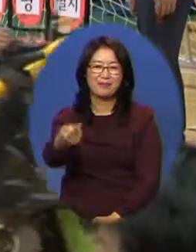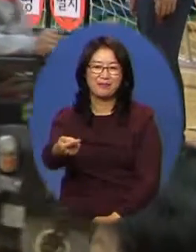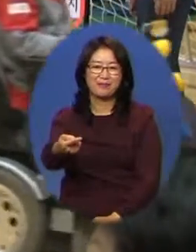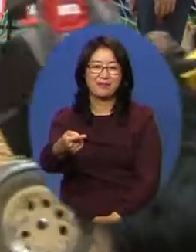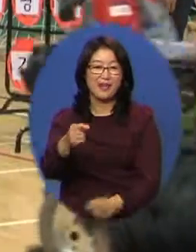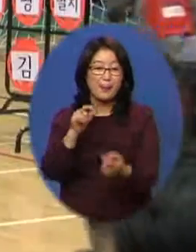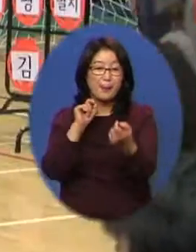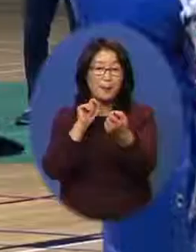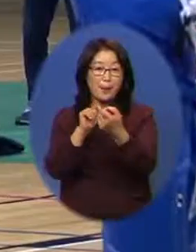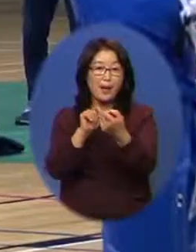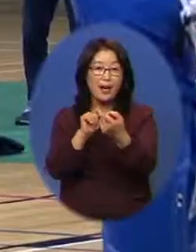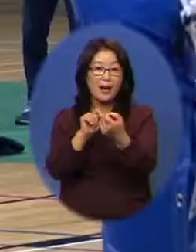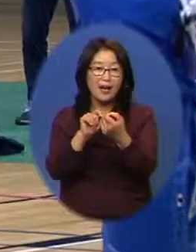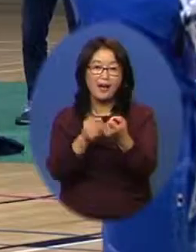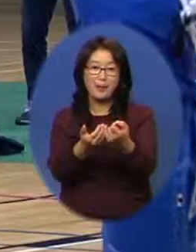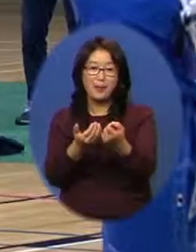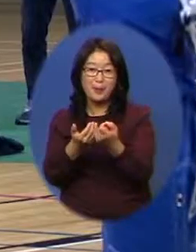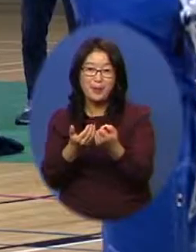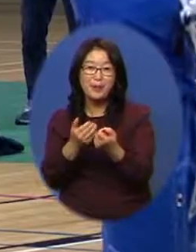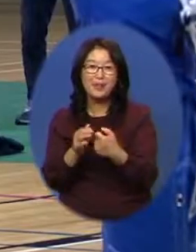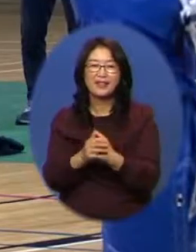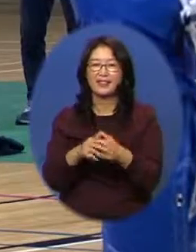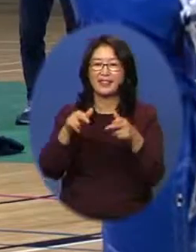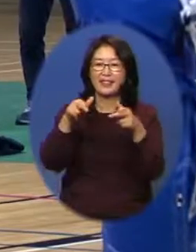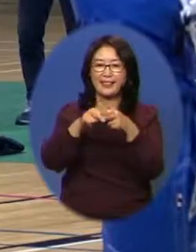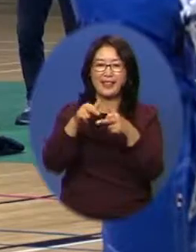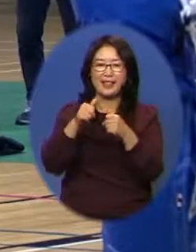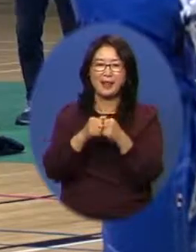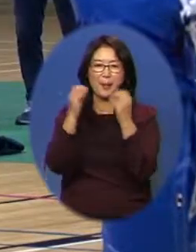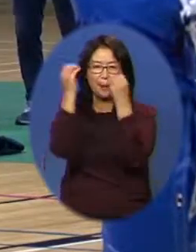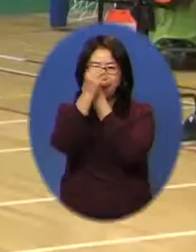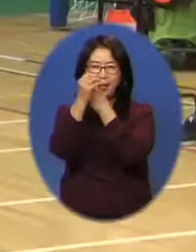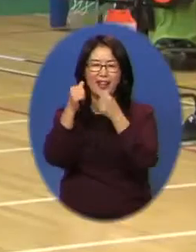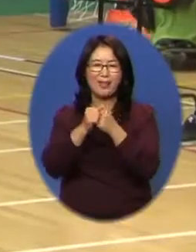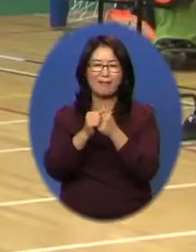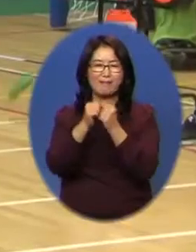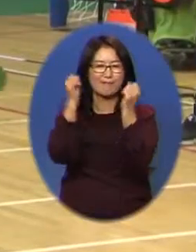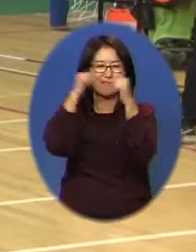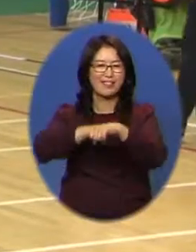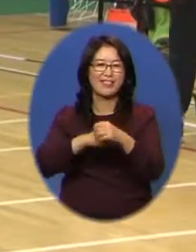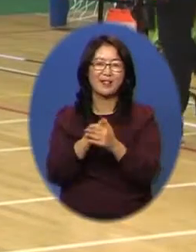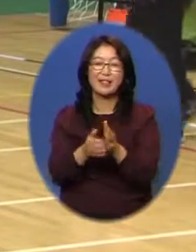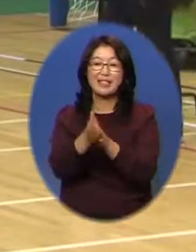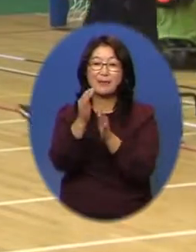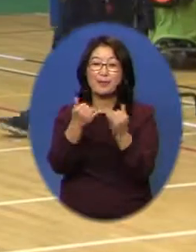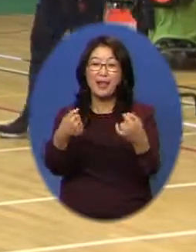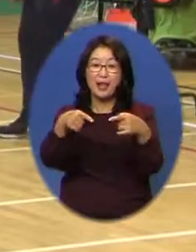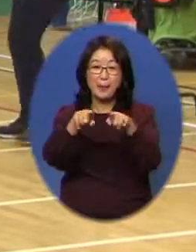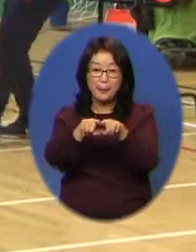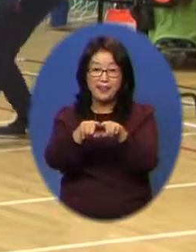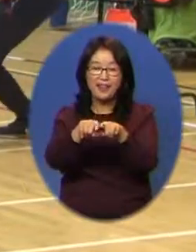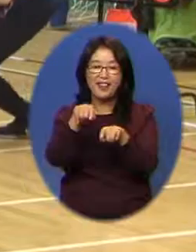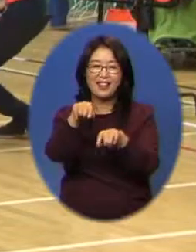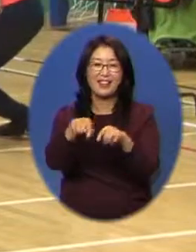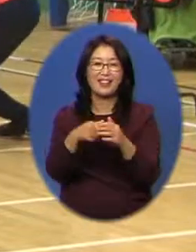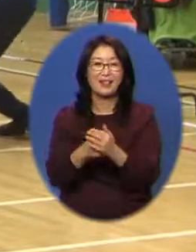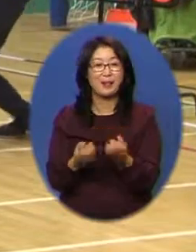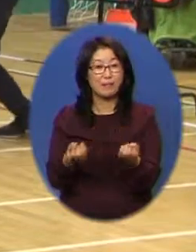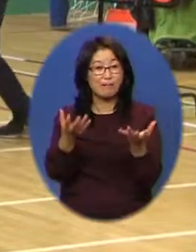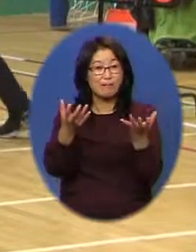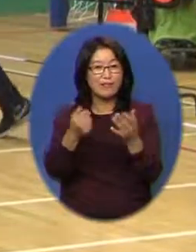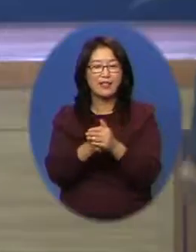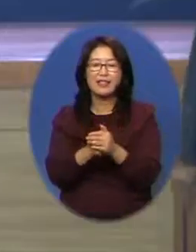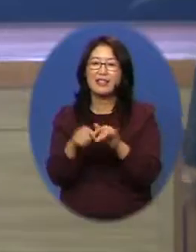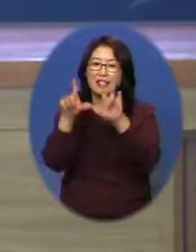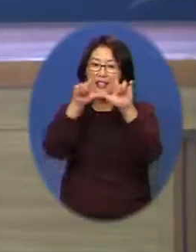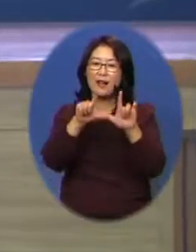조금 더 가까이서. 짠, 가까이서. 장애인들의 편견의 벽을 허물고, 시민들과 함께 진행된 행사는 생활체육증진을 위해서